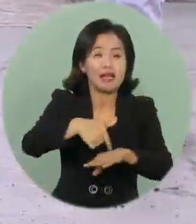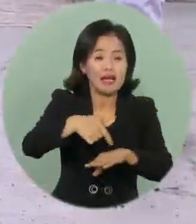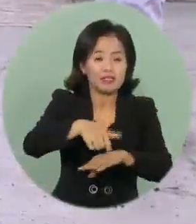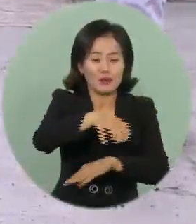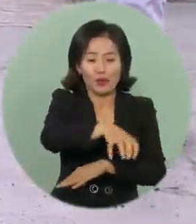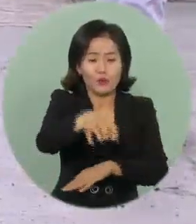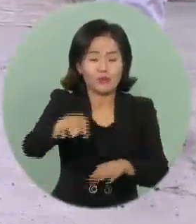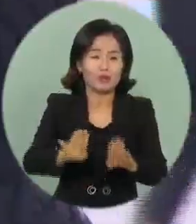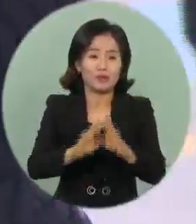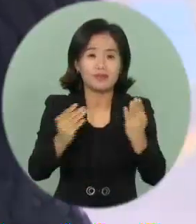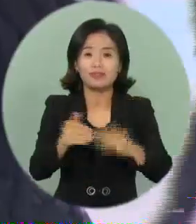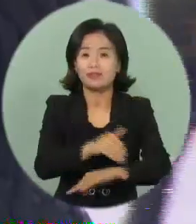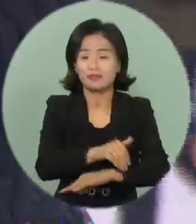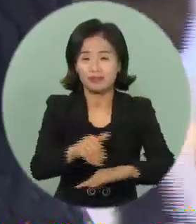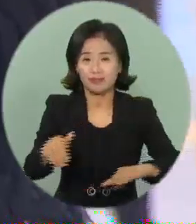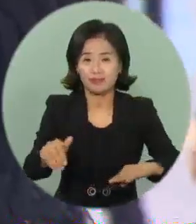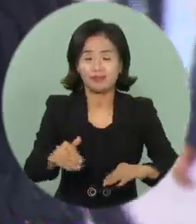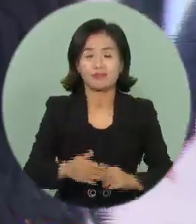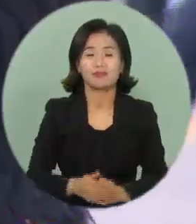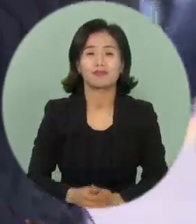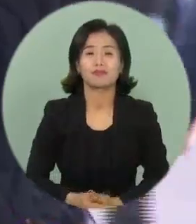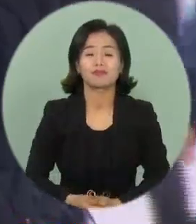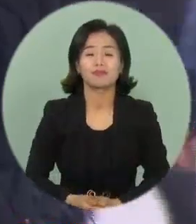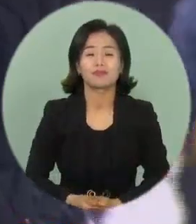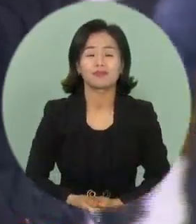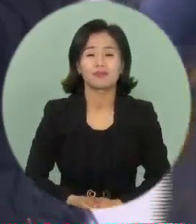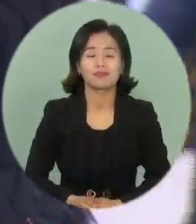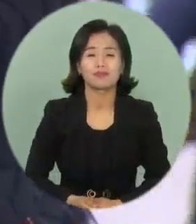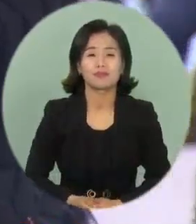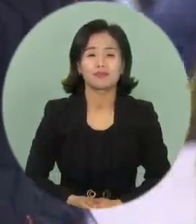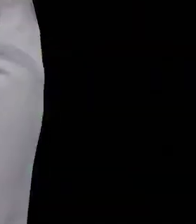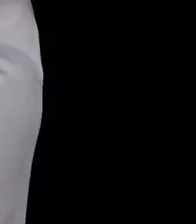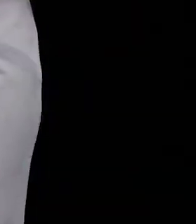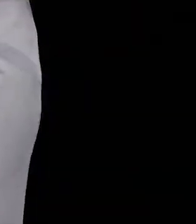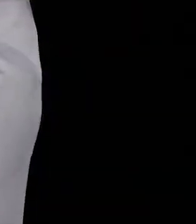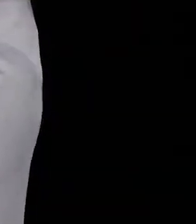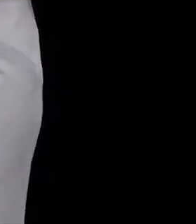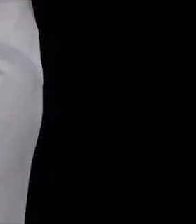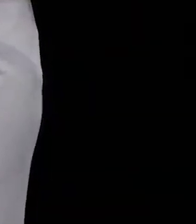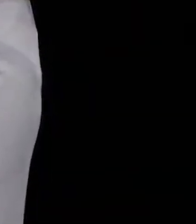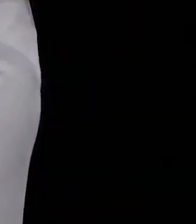요지 일대에서 펼쳐집니다. MBC 뉴스 박종호입니다.